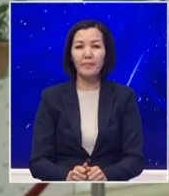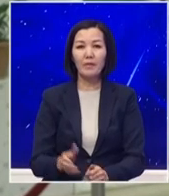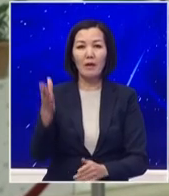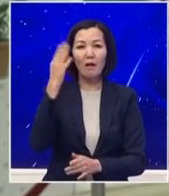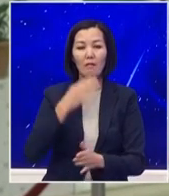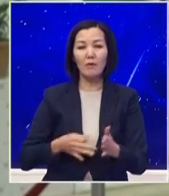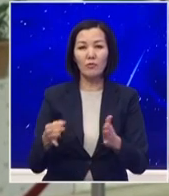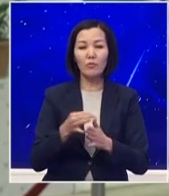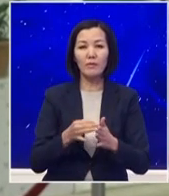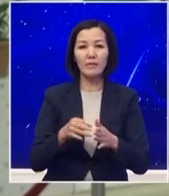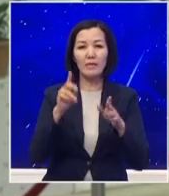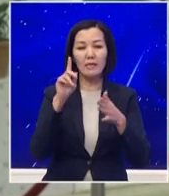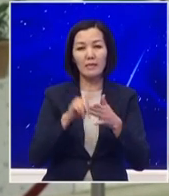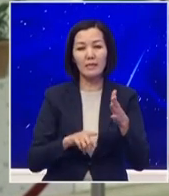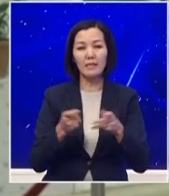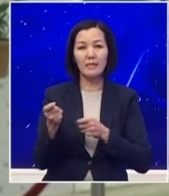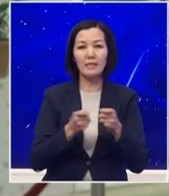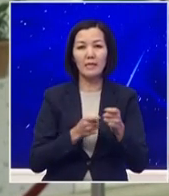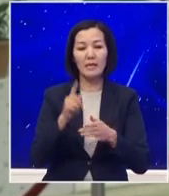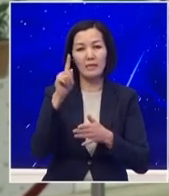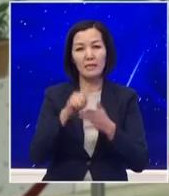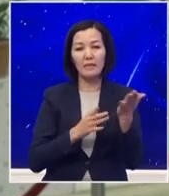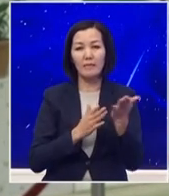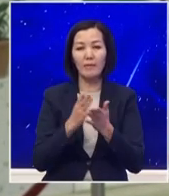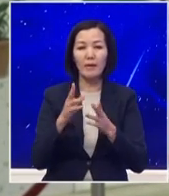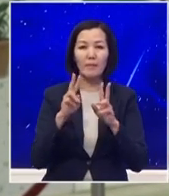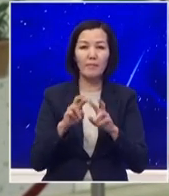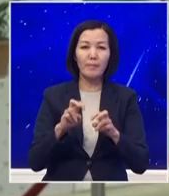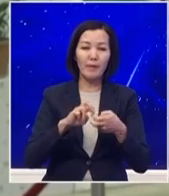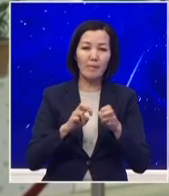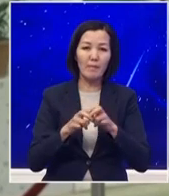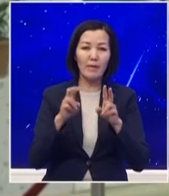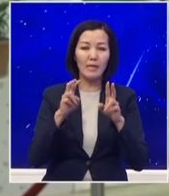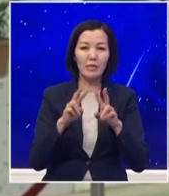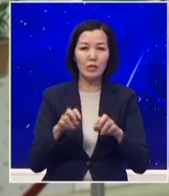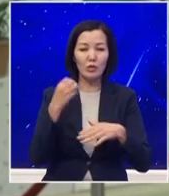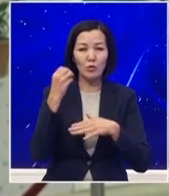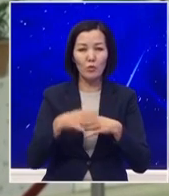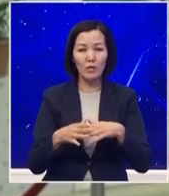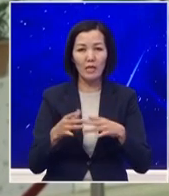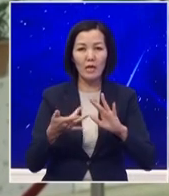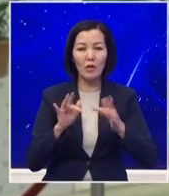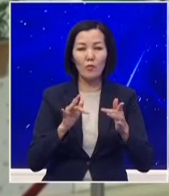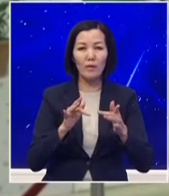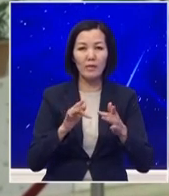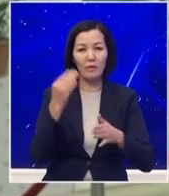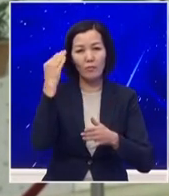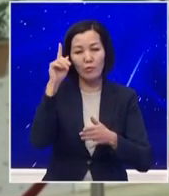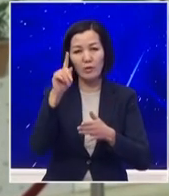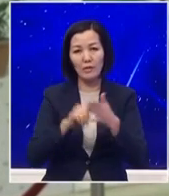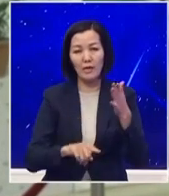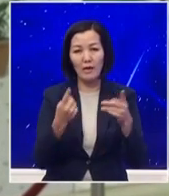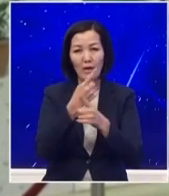Алматы облысының дін істері басқармасы және дін саласындағы проблемаларды зерттеу орталығы әлеуметтік желілерде деструктивті мазмұндағы